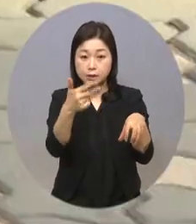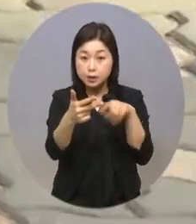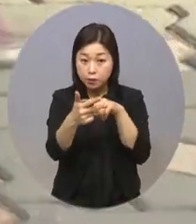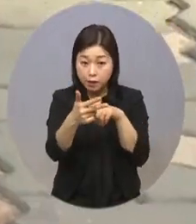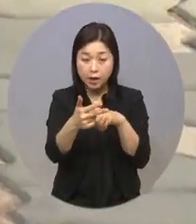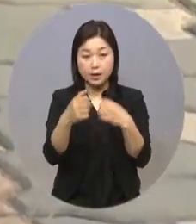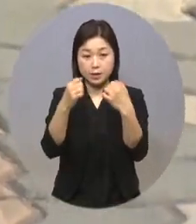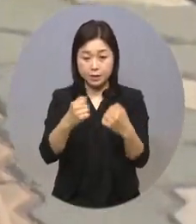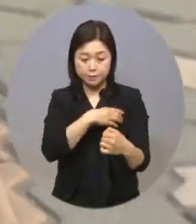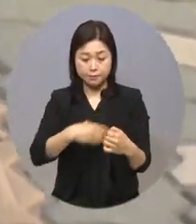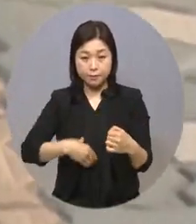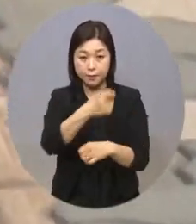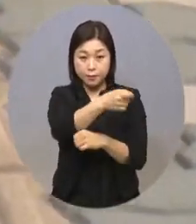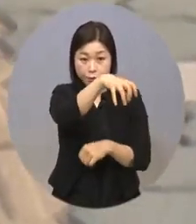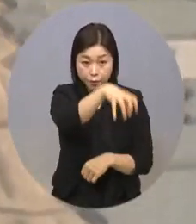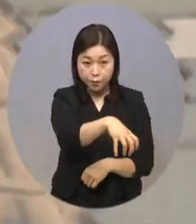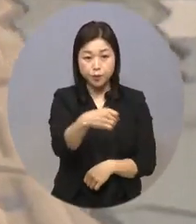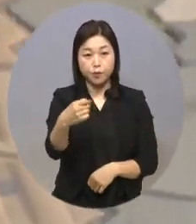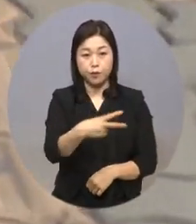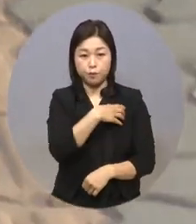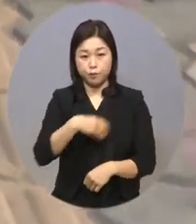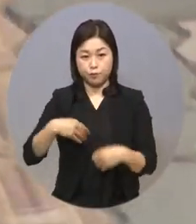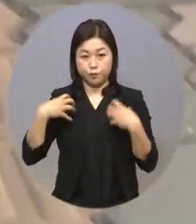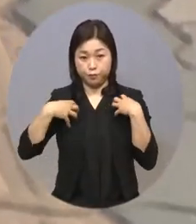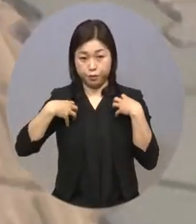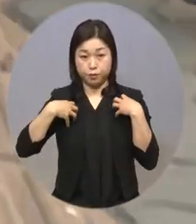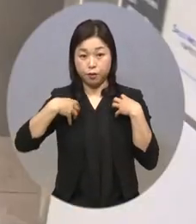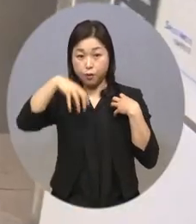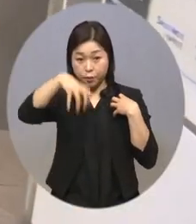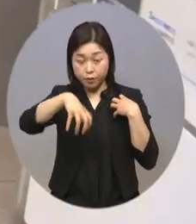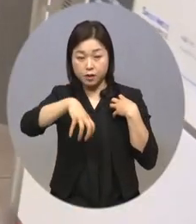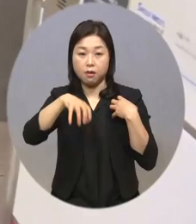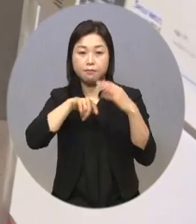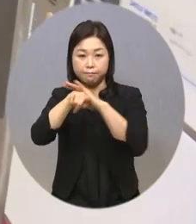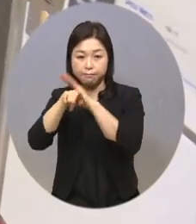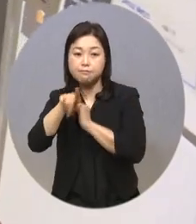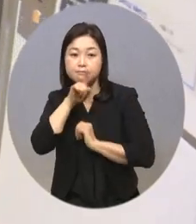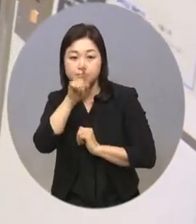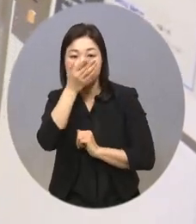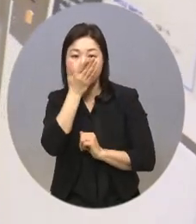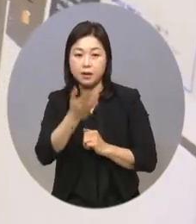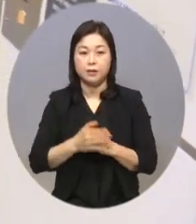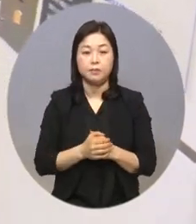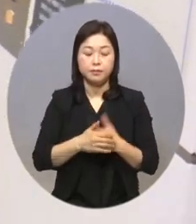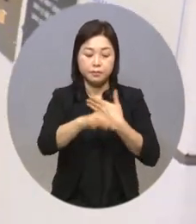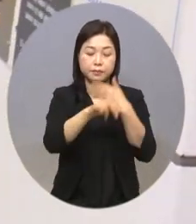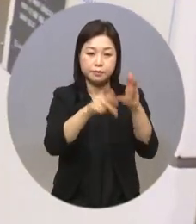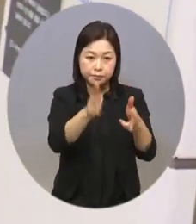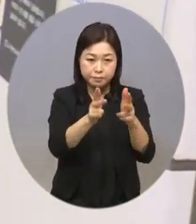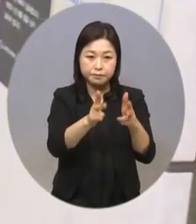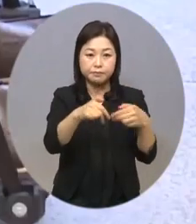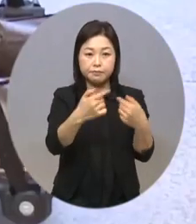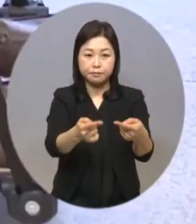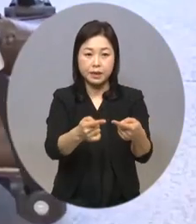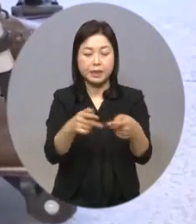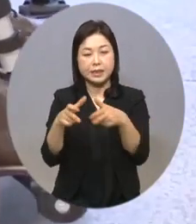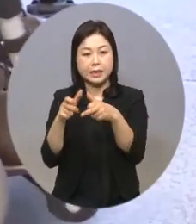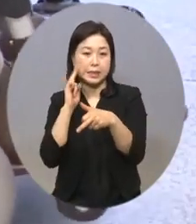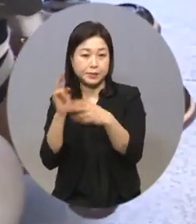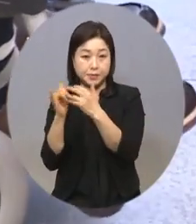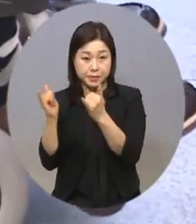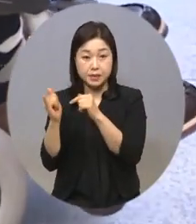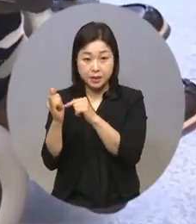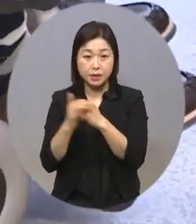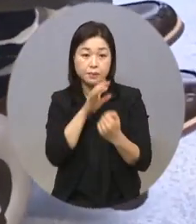거주지 동주민센터나 군구청 등을 통해 신청할 수 있습니다. 시범사업에 참여하는 중증장애인은